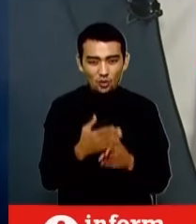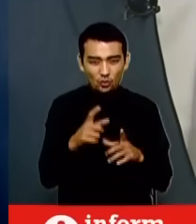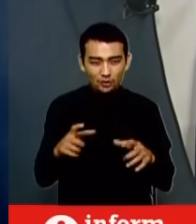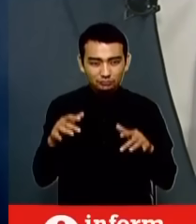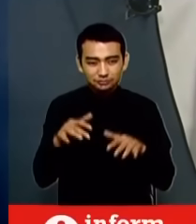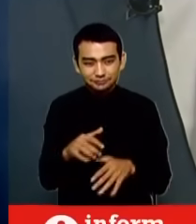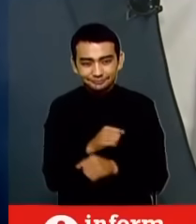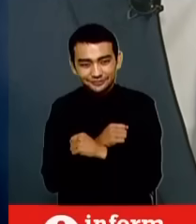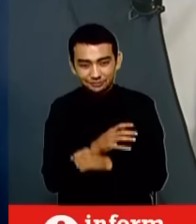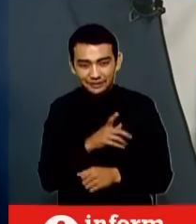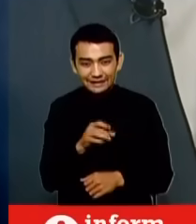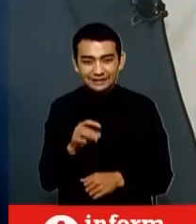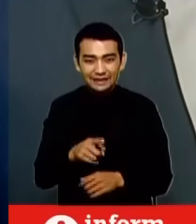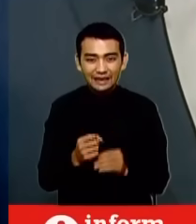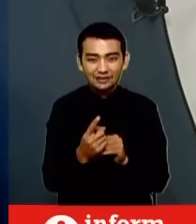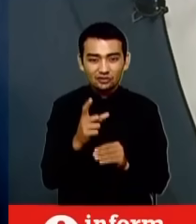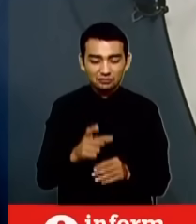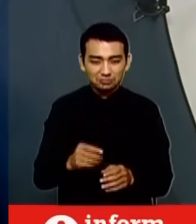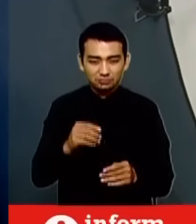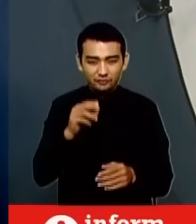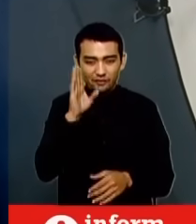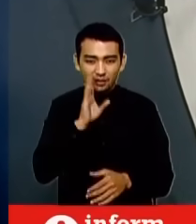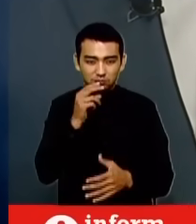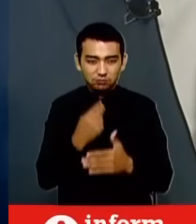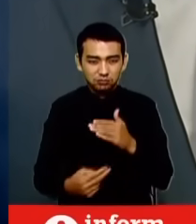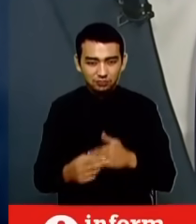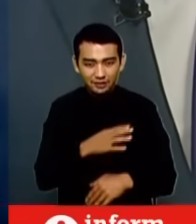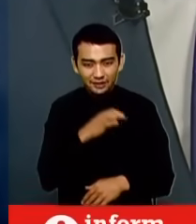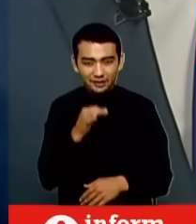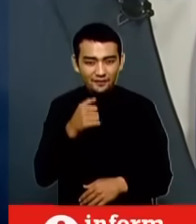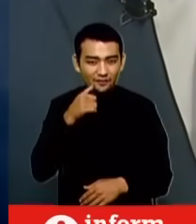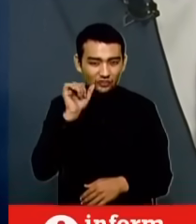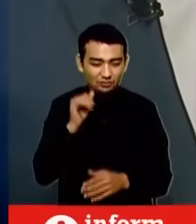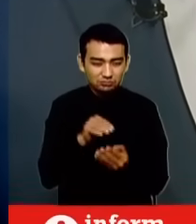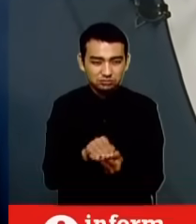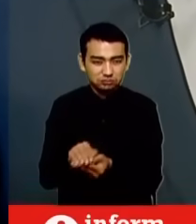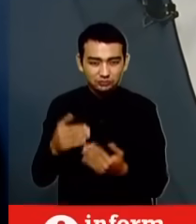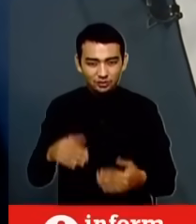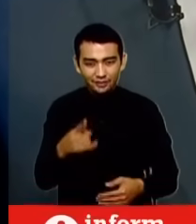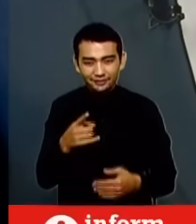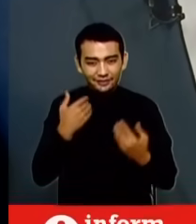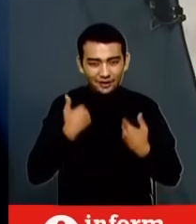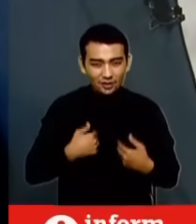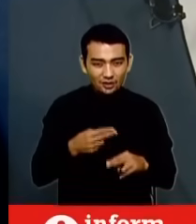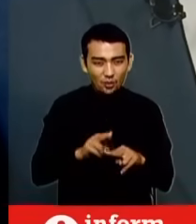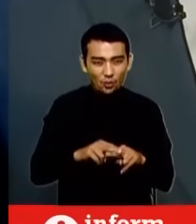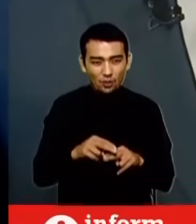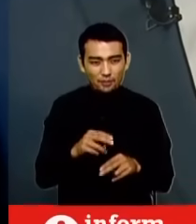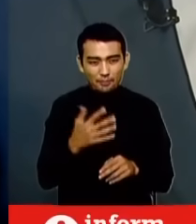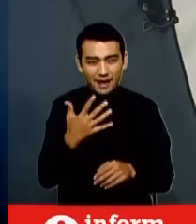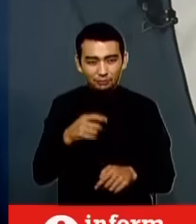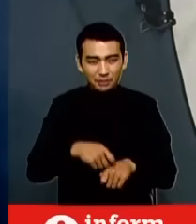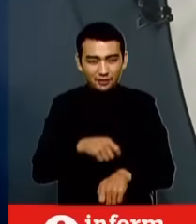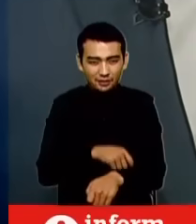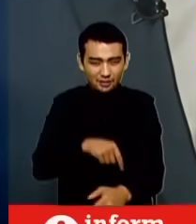барып, оның 11-і суға кеткен еді. Марқұмдар кеше жер қойнына тапсырылды. Құтқарушылар олардың бірінің мүрдесін өзеннен 5 метр